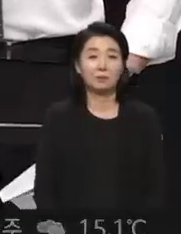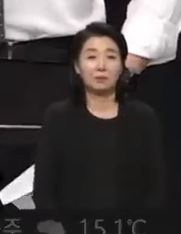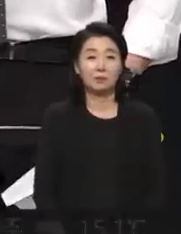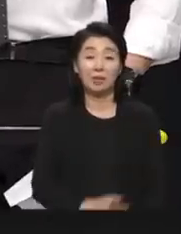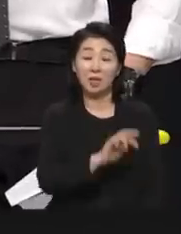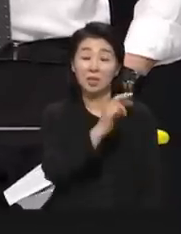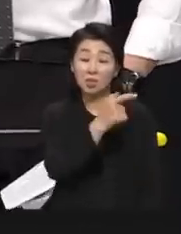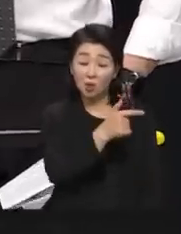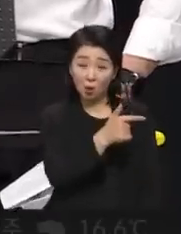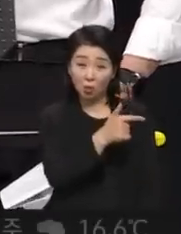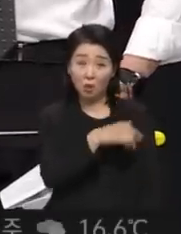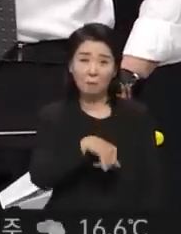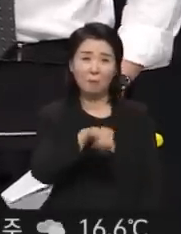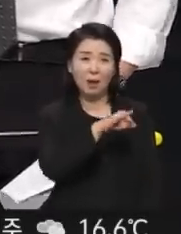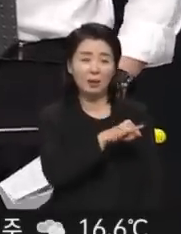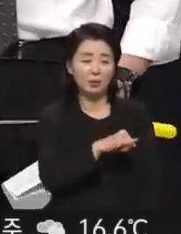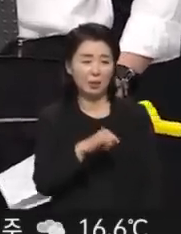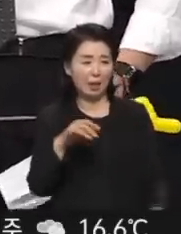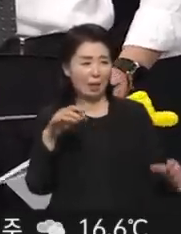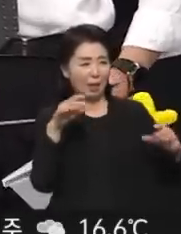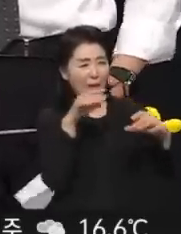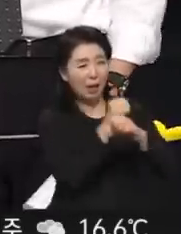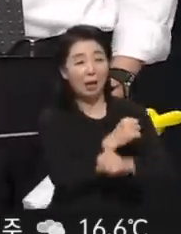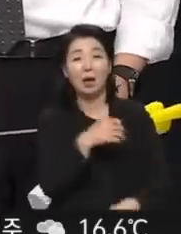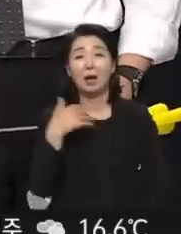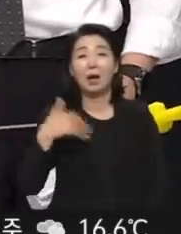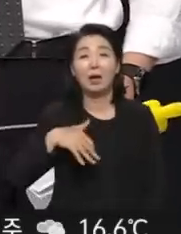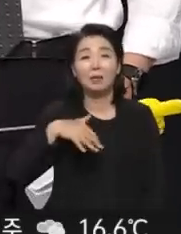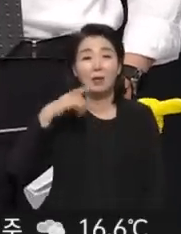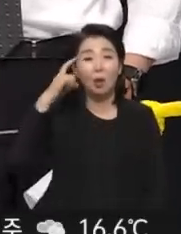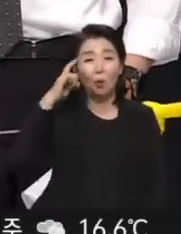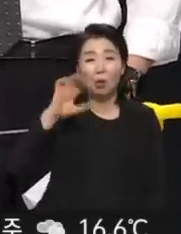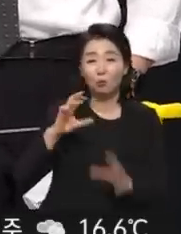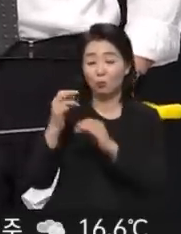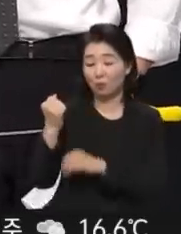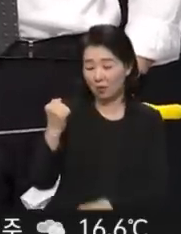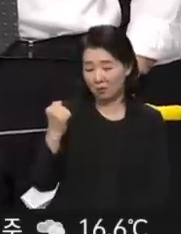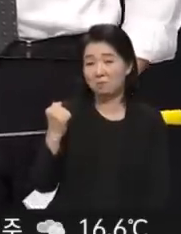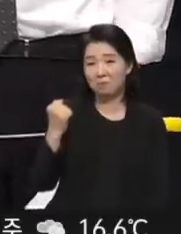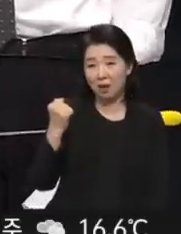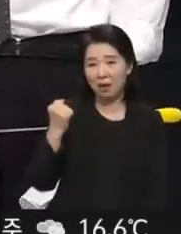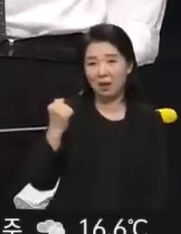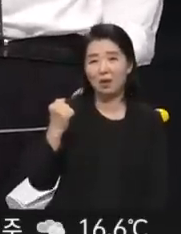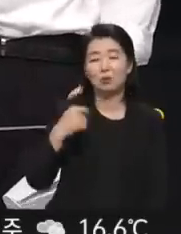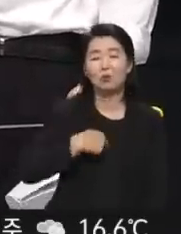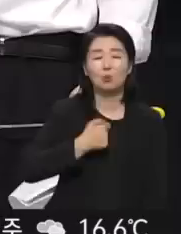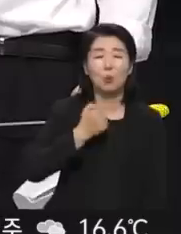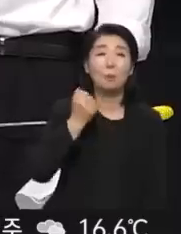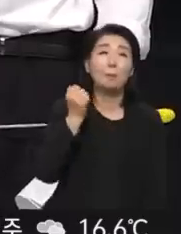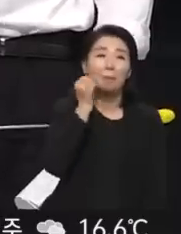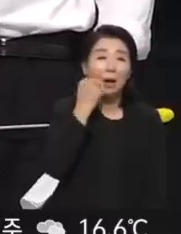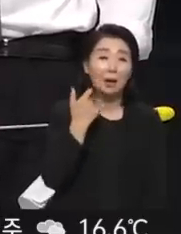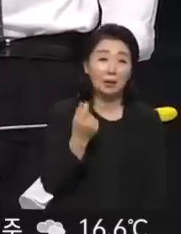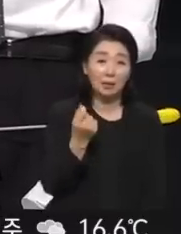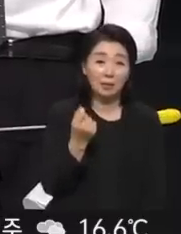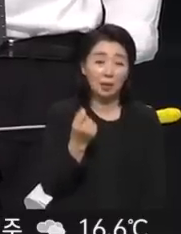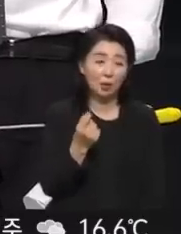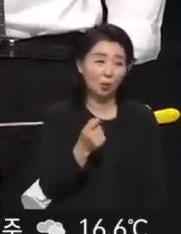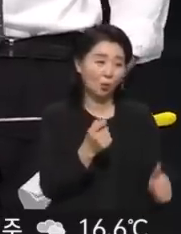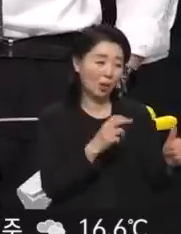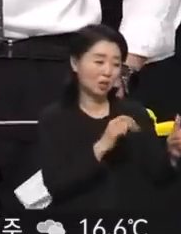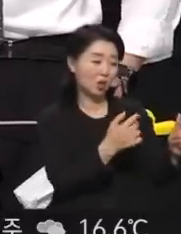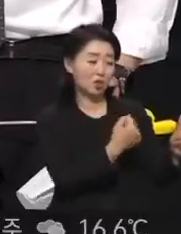전광훈 바이러스가 쉽사리 종식되지 않는 이유, 이 국민의힘이 자초한 측면도 있습니다. 그간 전 씨의 힘이 필요할